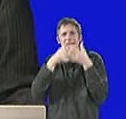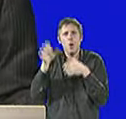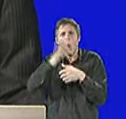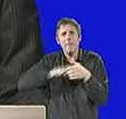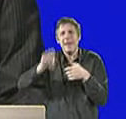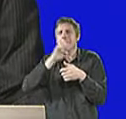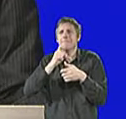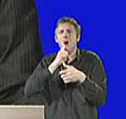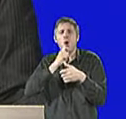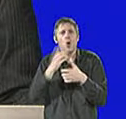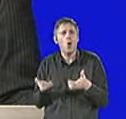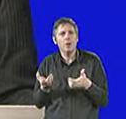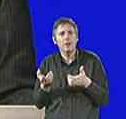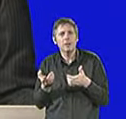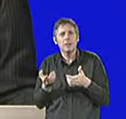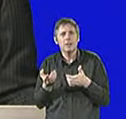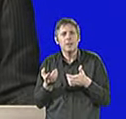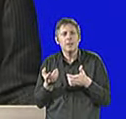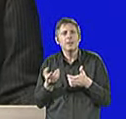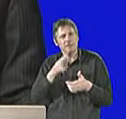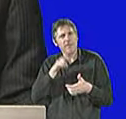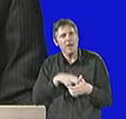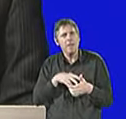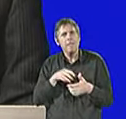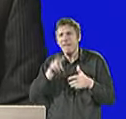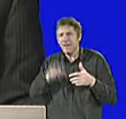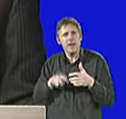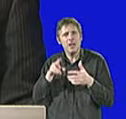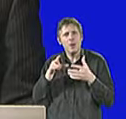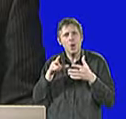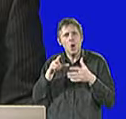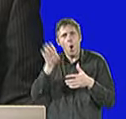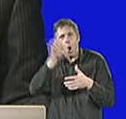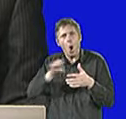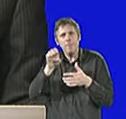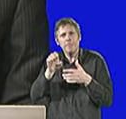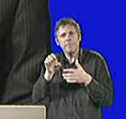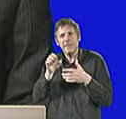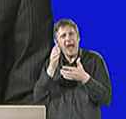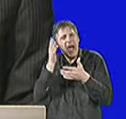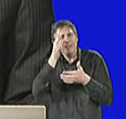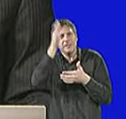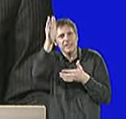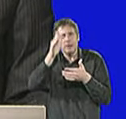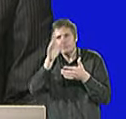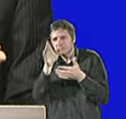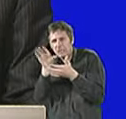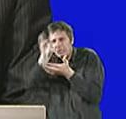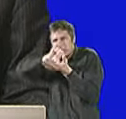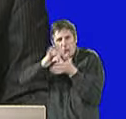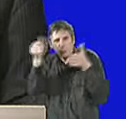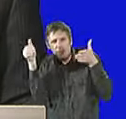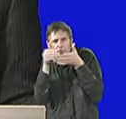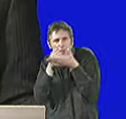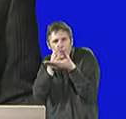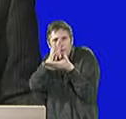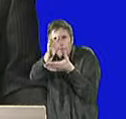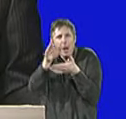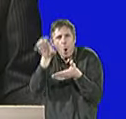même que l'Europe, c'est le cœur de notre avenir. Et quand j'ai vu que